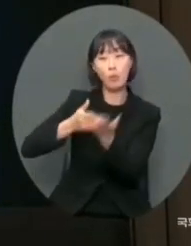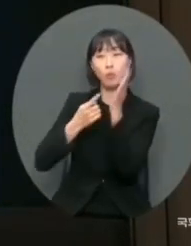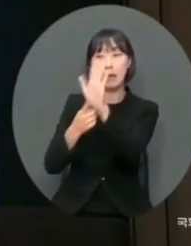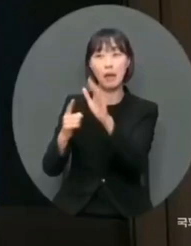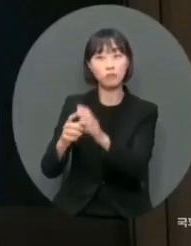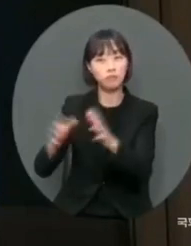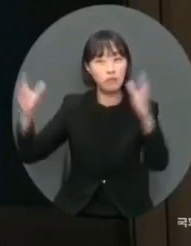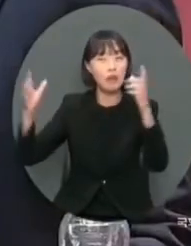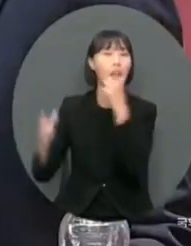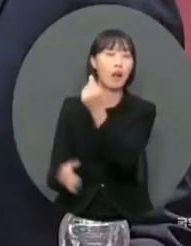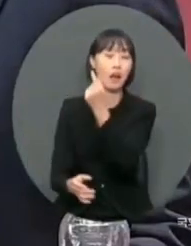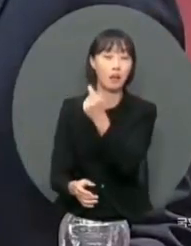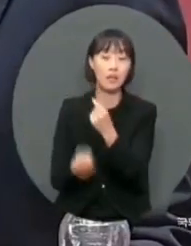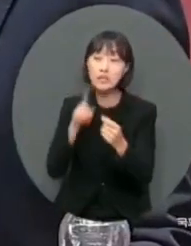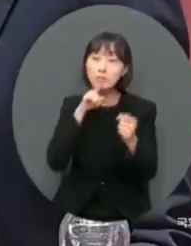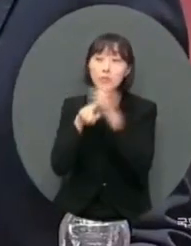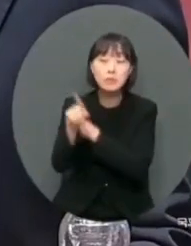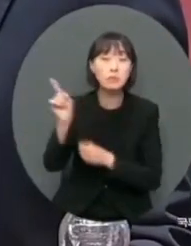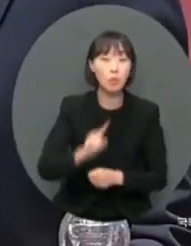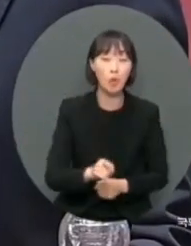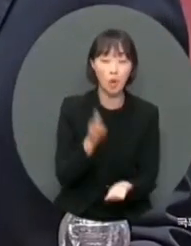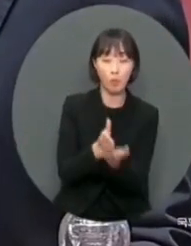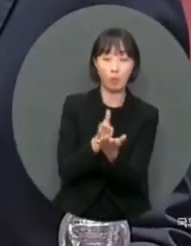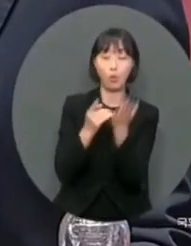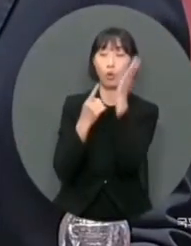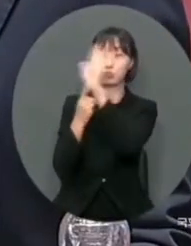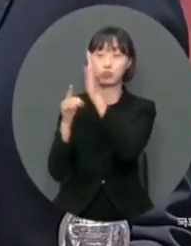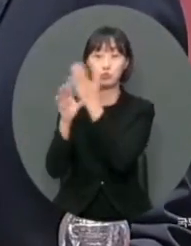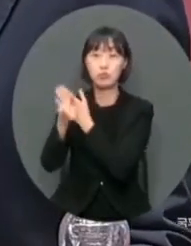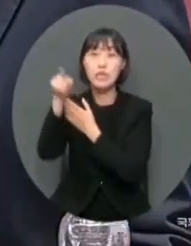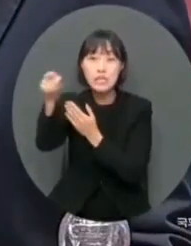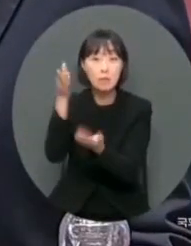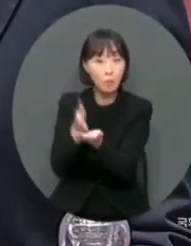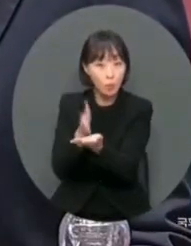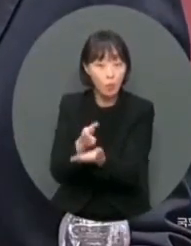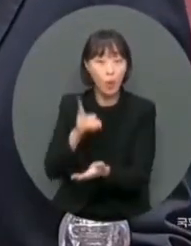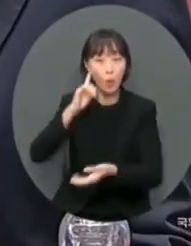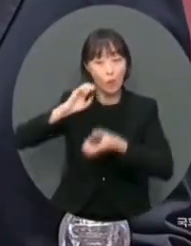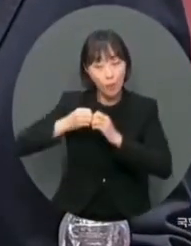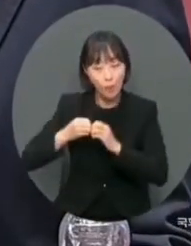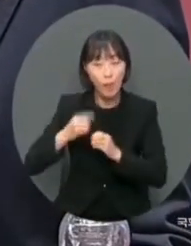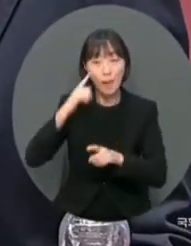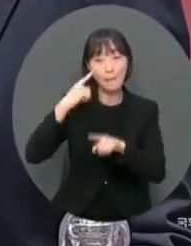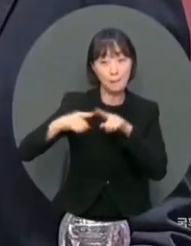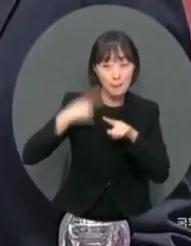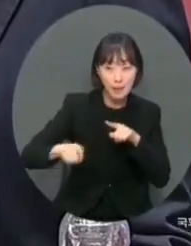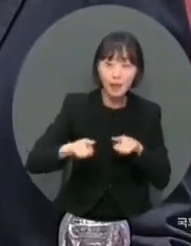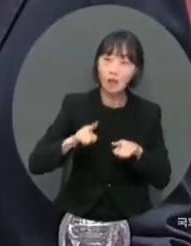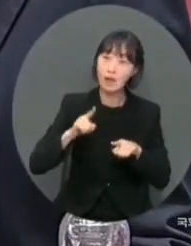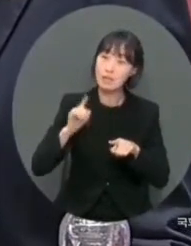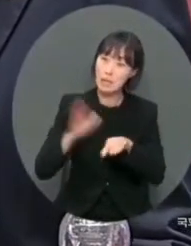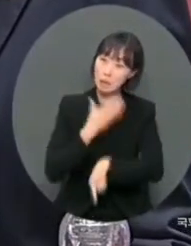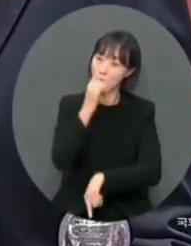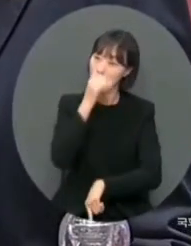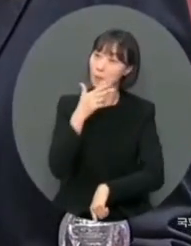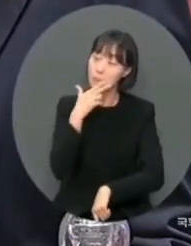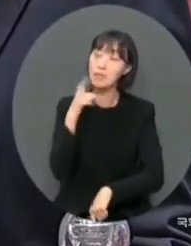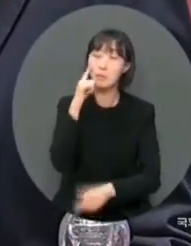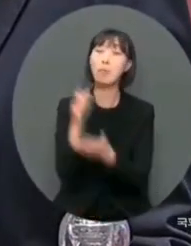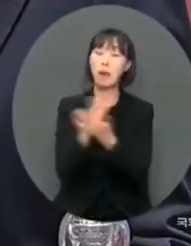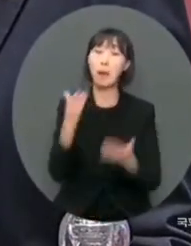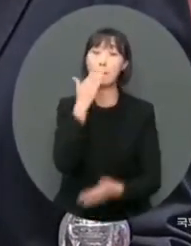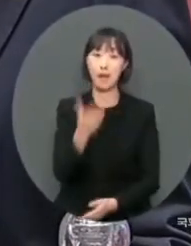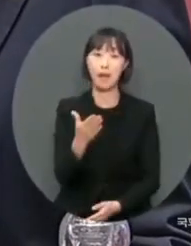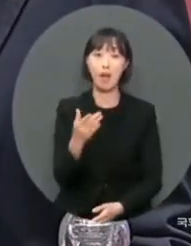뭐냐면 보도가 나온 이후에 해당 보도가 왜곡 보도인지 비판 보도인지 분석할 수는 있습니다. 허위 보도일